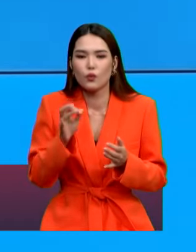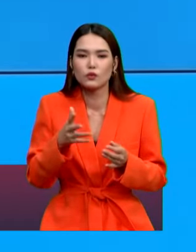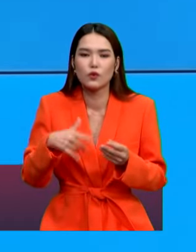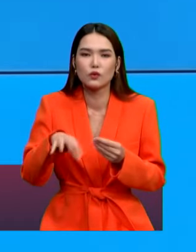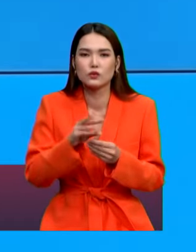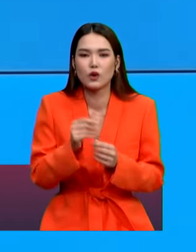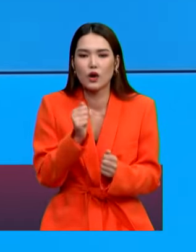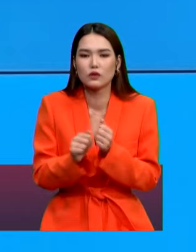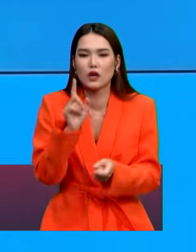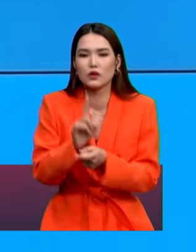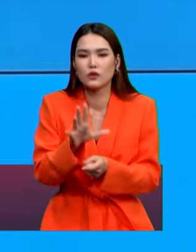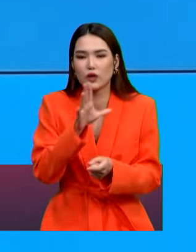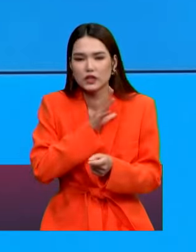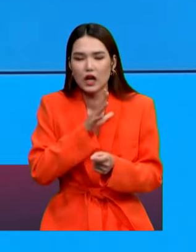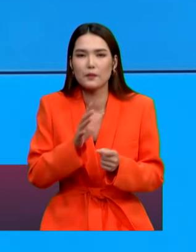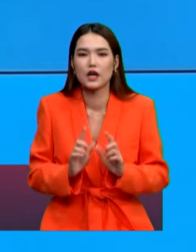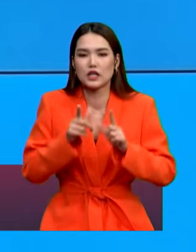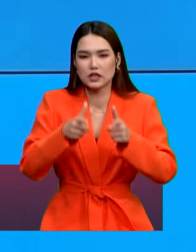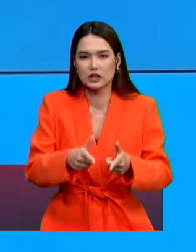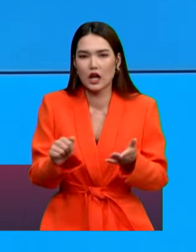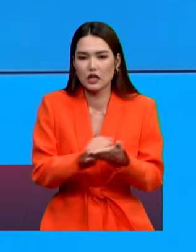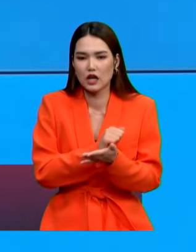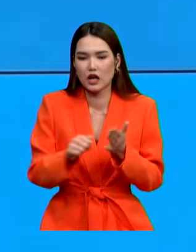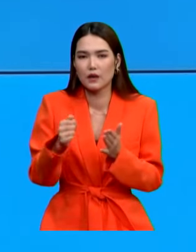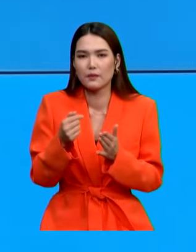ближайшего окружения, должен быть задекларирован и показать свои